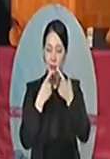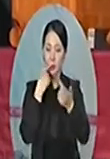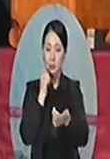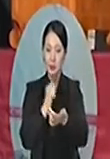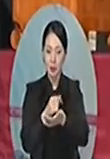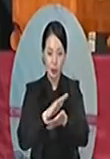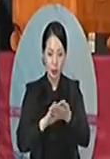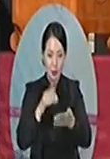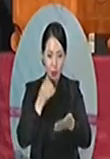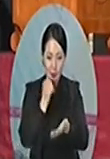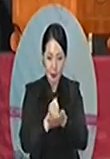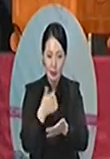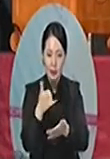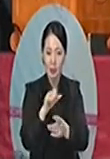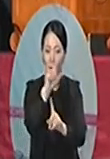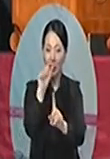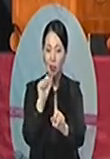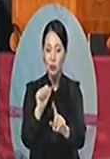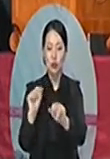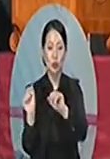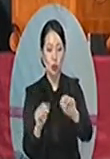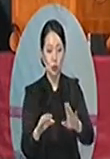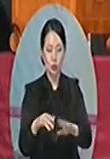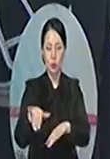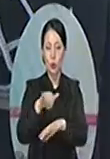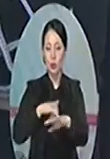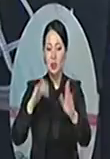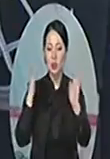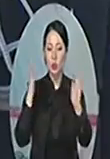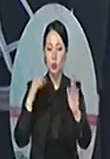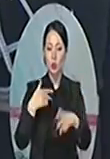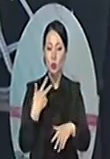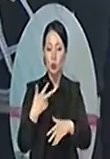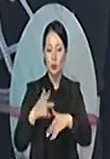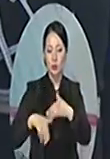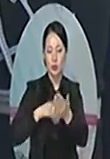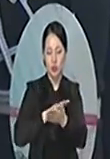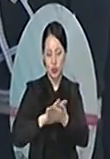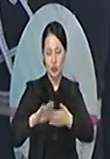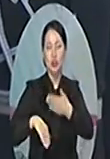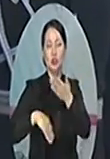зарим асуудлыг орхигдуулсан тул улс их хурал 3 дахь шинжилгээ хийсэн гэж үзэж байгаамаа.